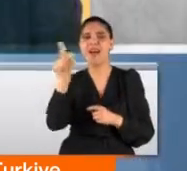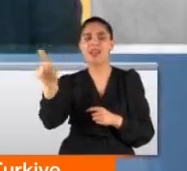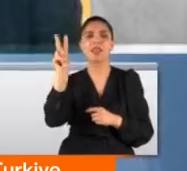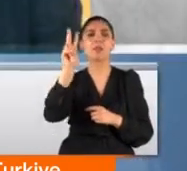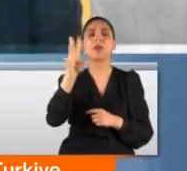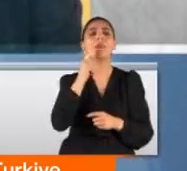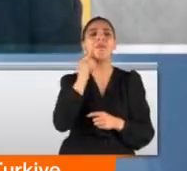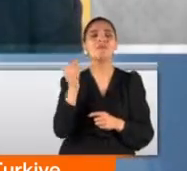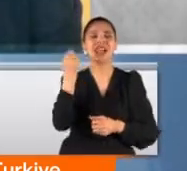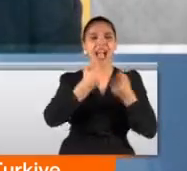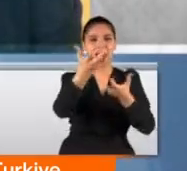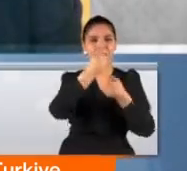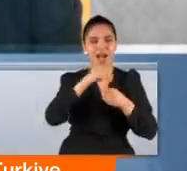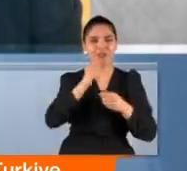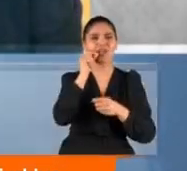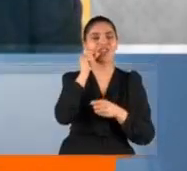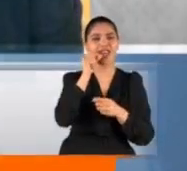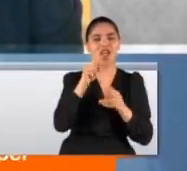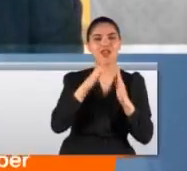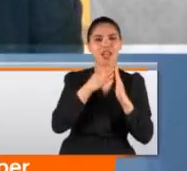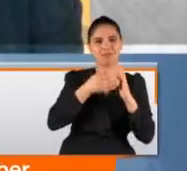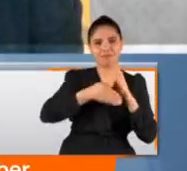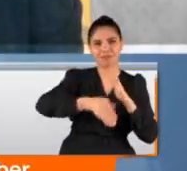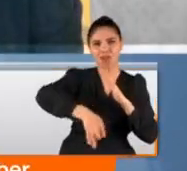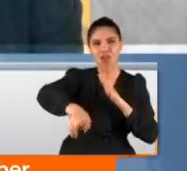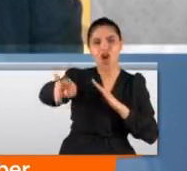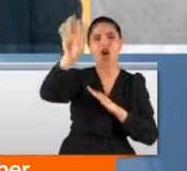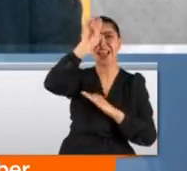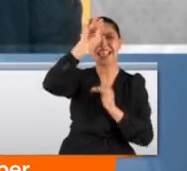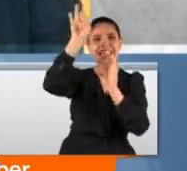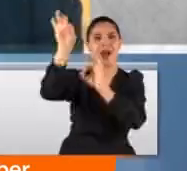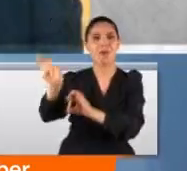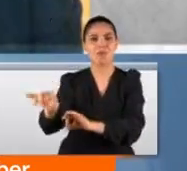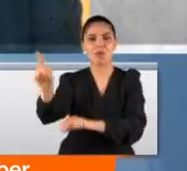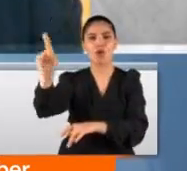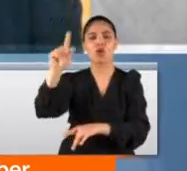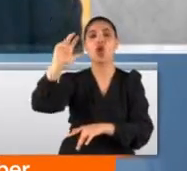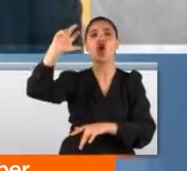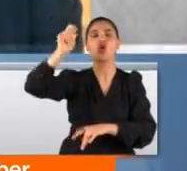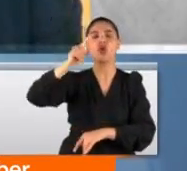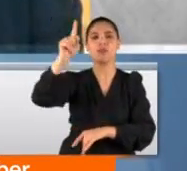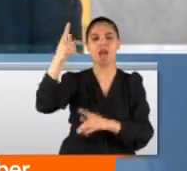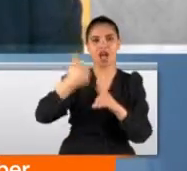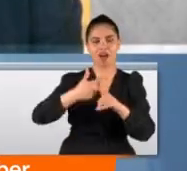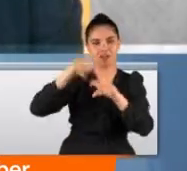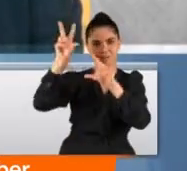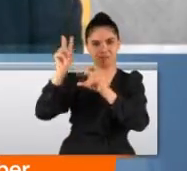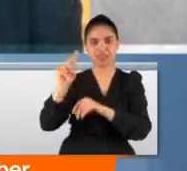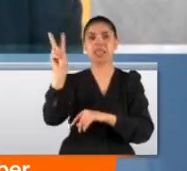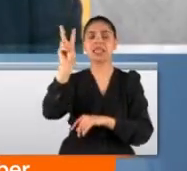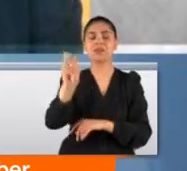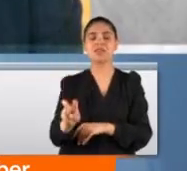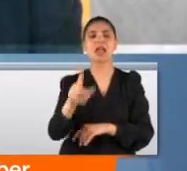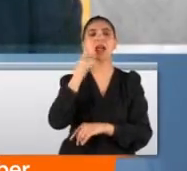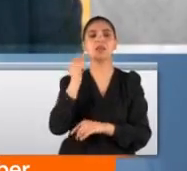Mayıs'ta otomobil almak için Giresun'daki evinden çıkmış İstanbul'a gelmişti. Güneşli'de bir otele yerleşiyor konaklamak için. 28 Mayıs günü